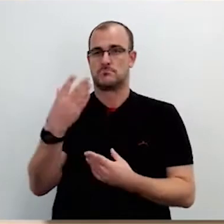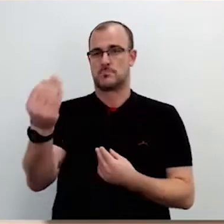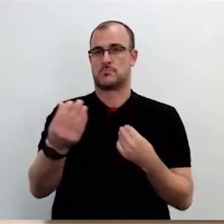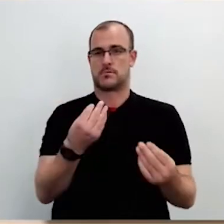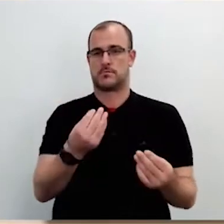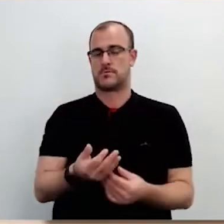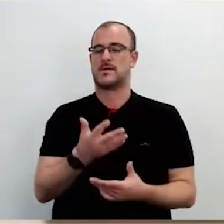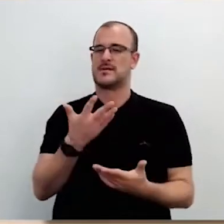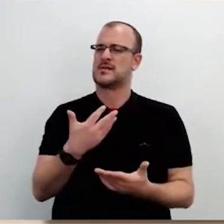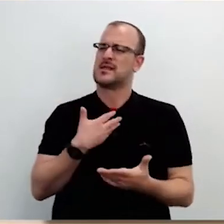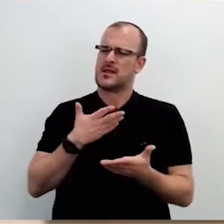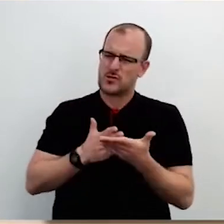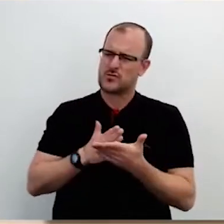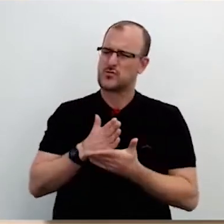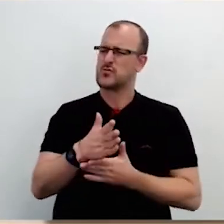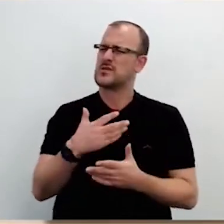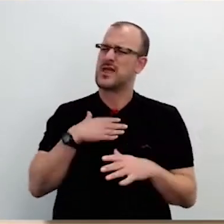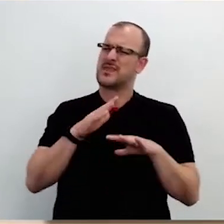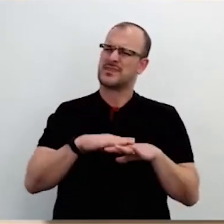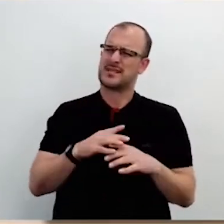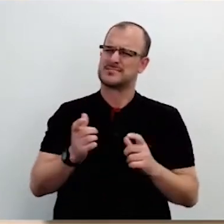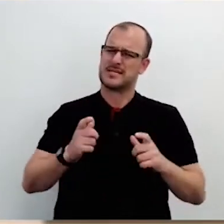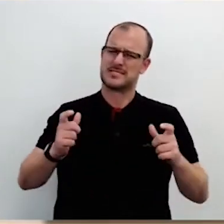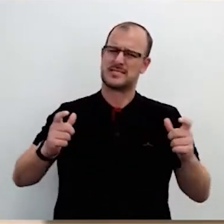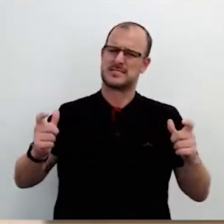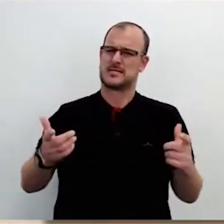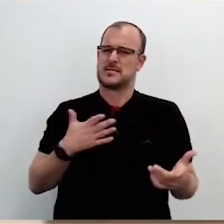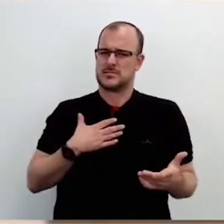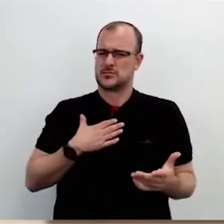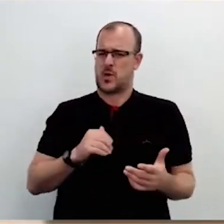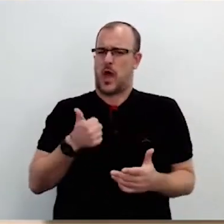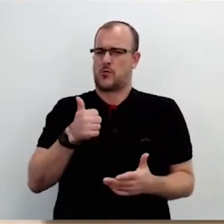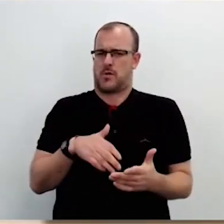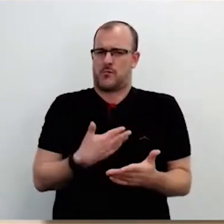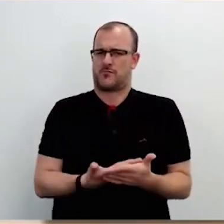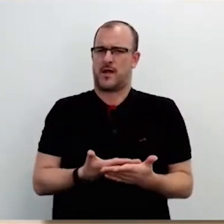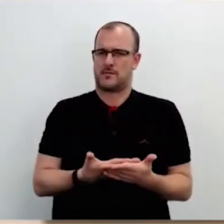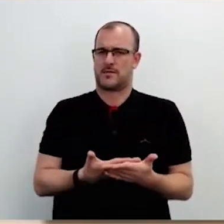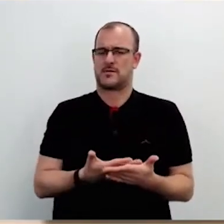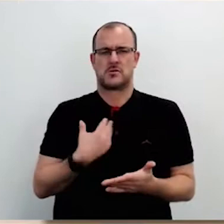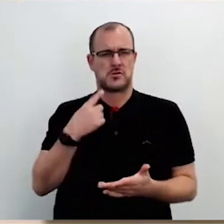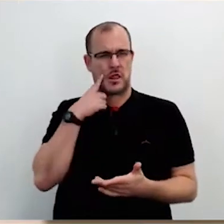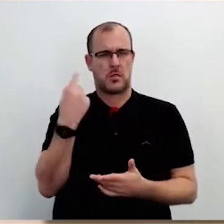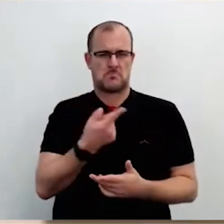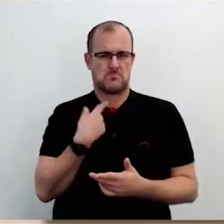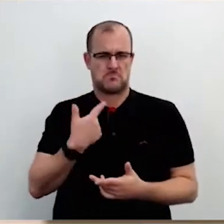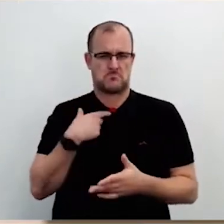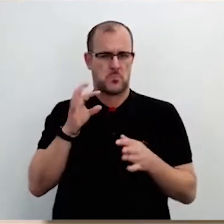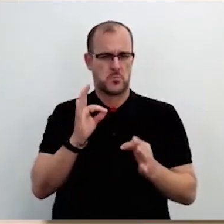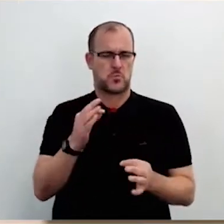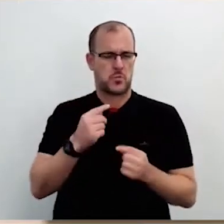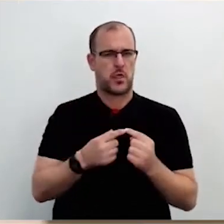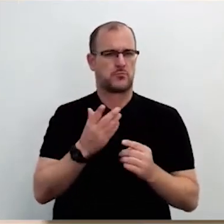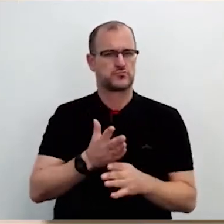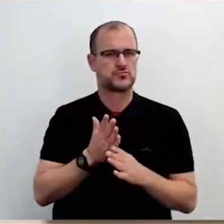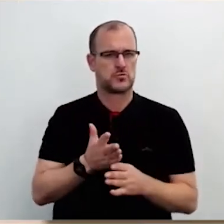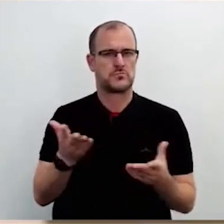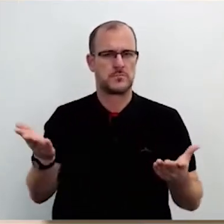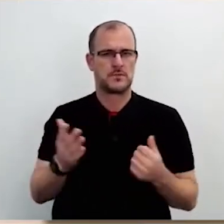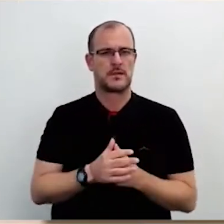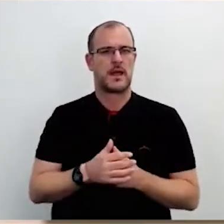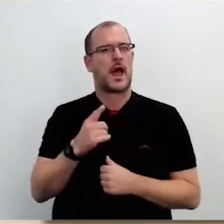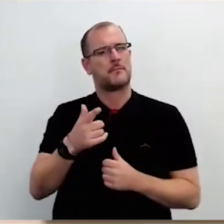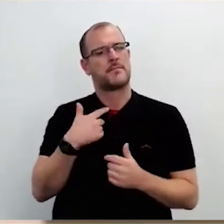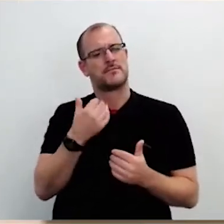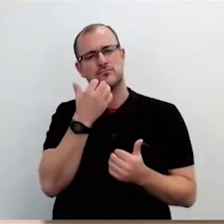permanente Ausbau unserer Netze ist unsere Kern-DNA. Und ich glaube, da sind wir gut unterwegs. Aber es geht eben darum,